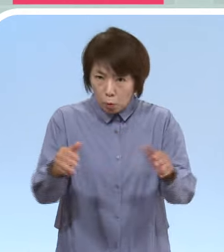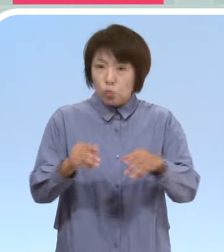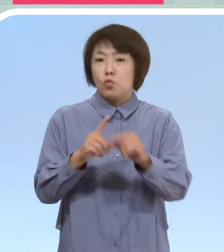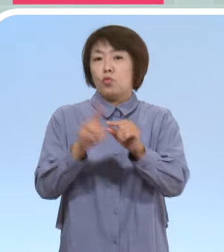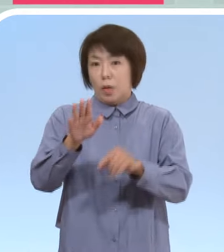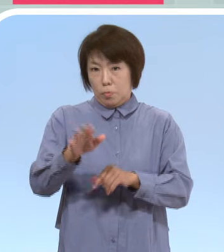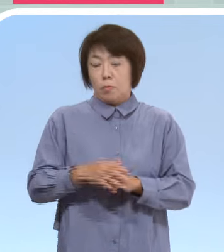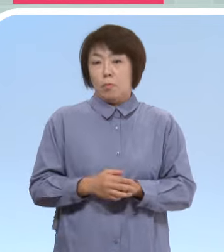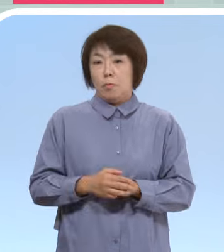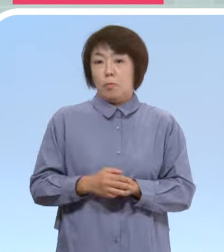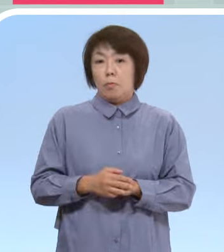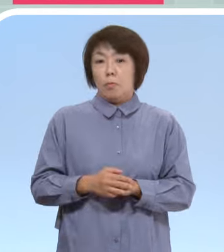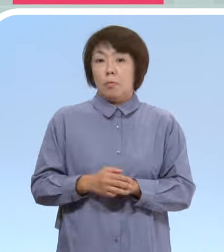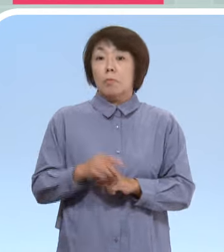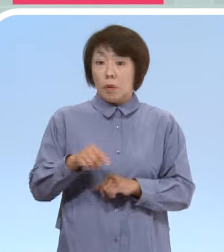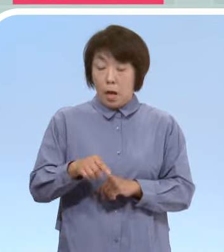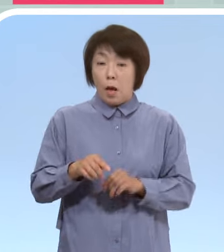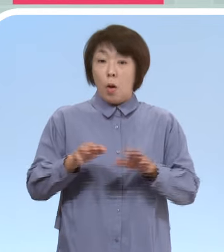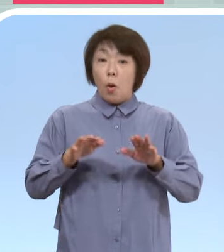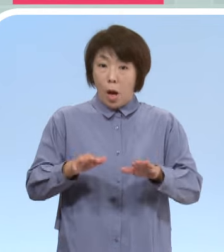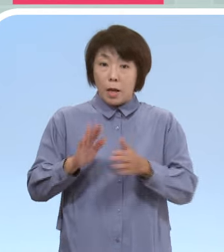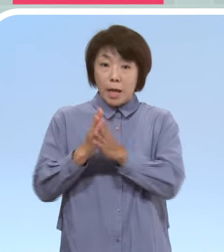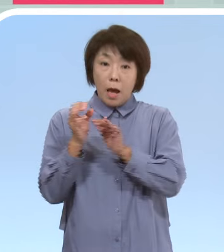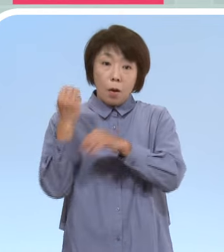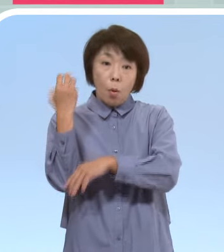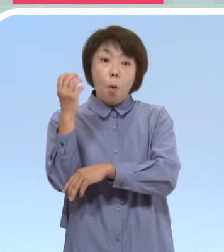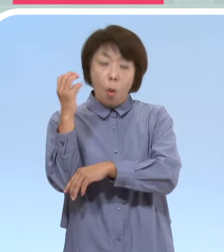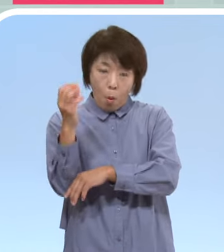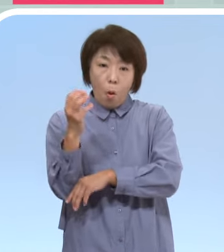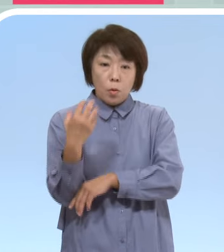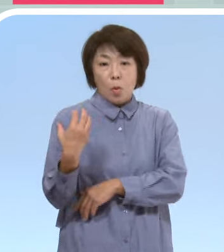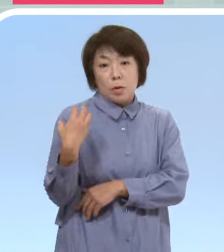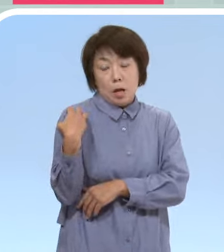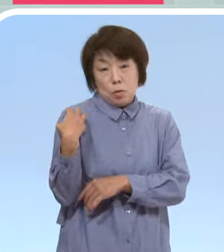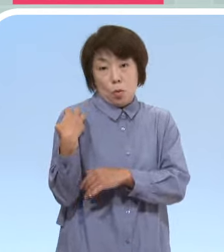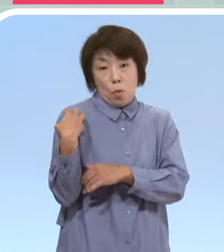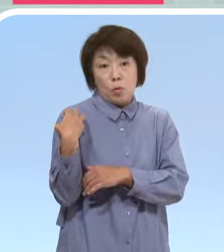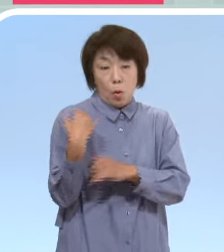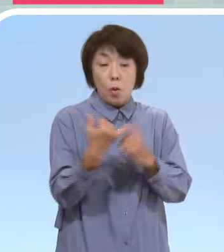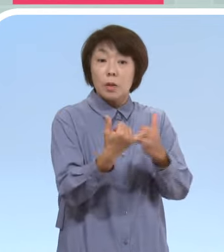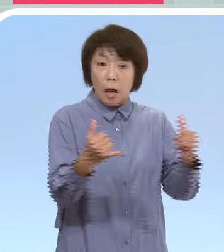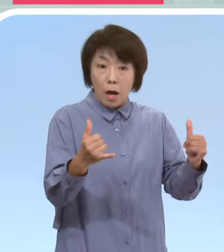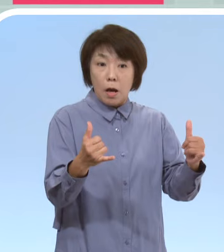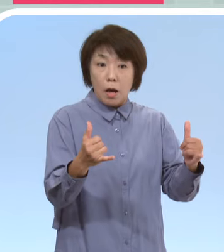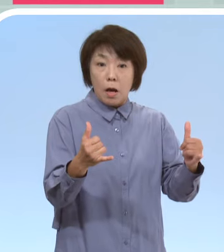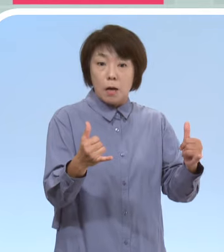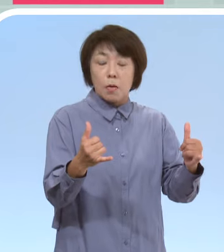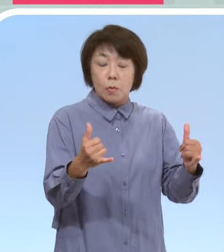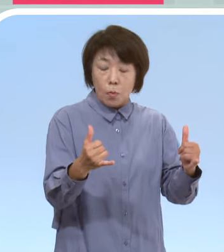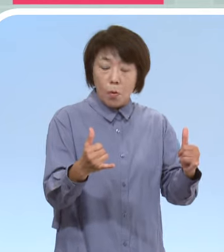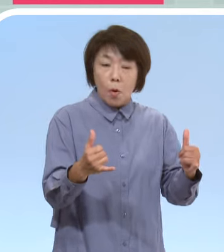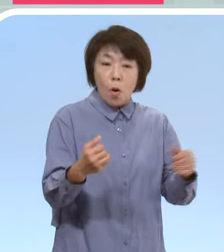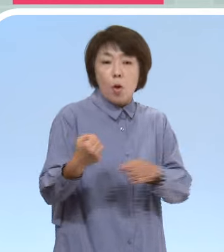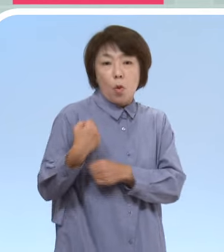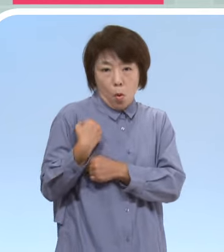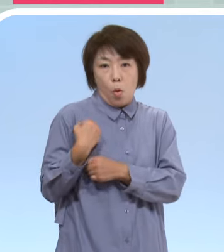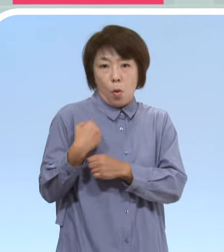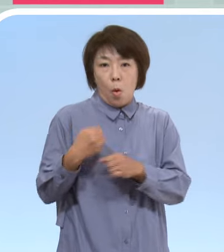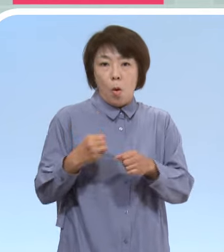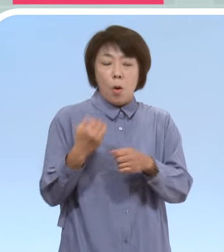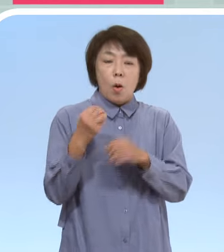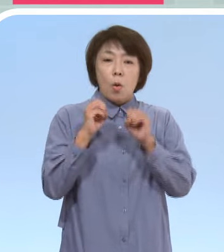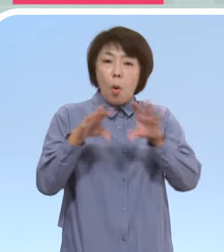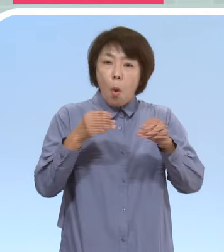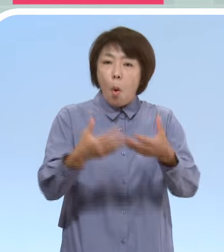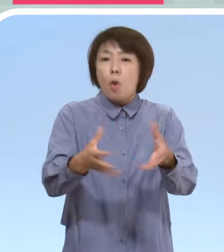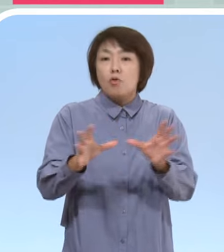行っています。その一環として、県広報の一翼を担ってみたい県民の皆さんと兵庫